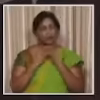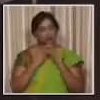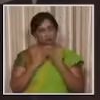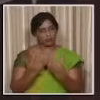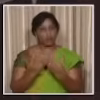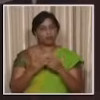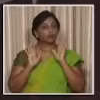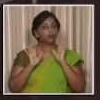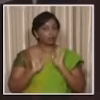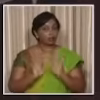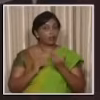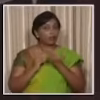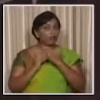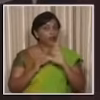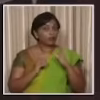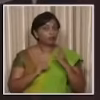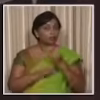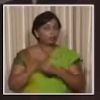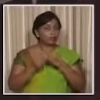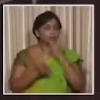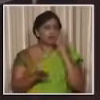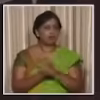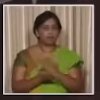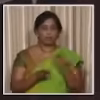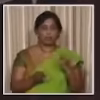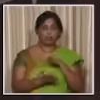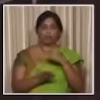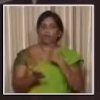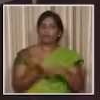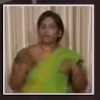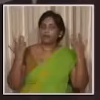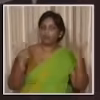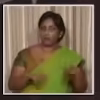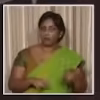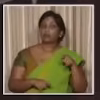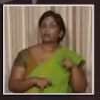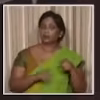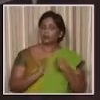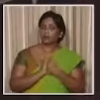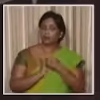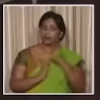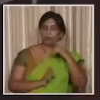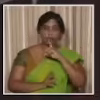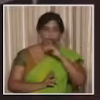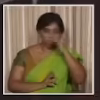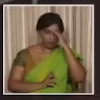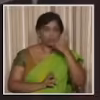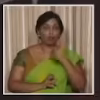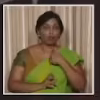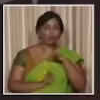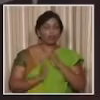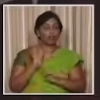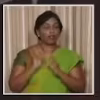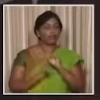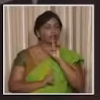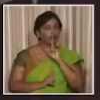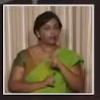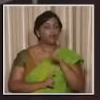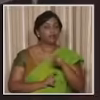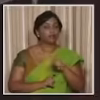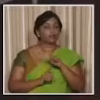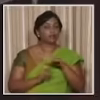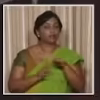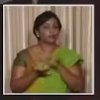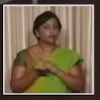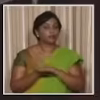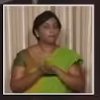වෙනවා හැබැයි ඉවත් කරාට ගනුදෙනු නැවතිලා නැහැ ඔප්පු ටික ලියලා ඉවරයි ඒ නිසා නියෝජ්‍ය කතානායකතුමනි අපි ඉඩම් ඇමතිතුමාට කියනවා ඉඩම්